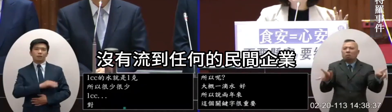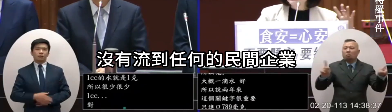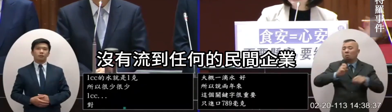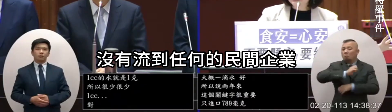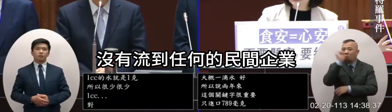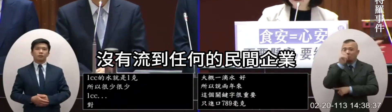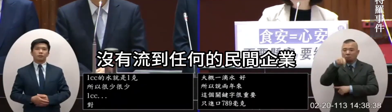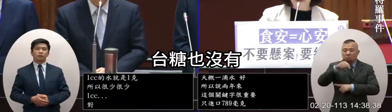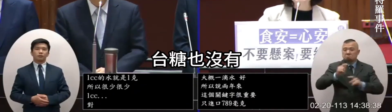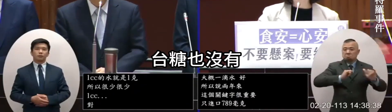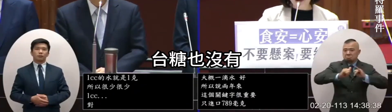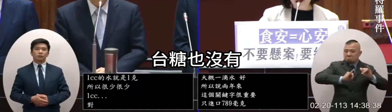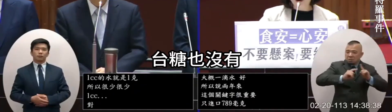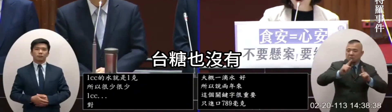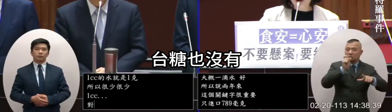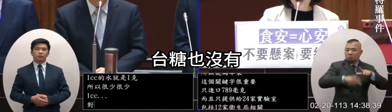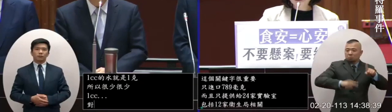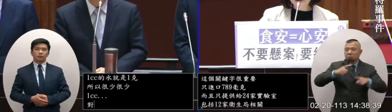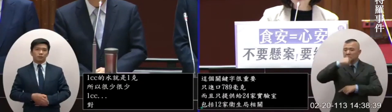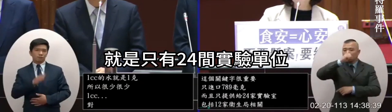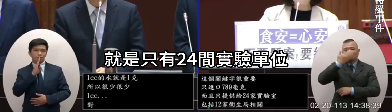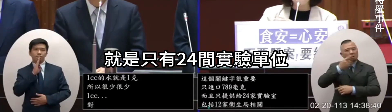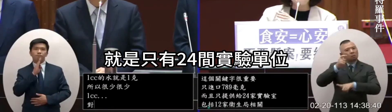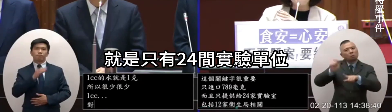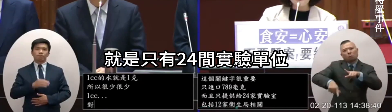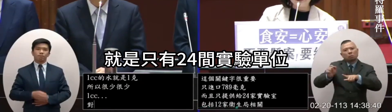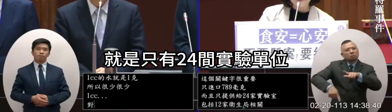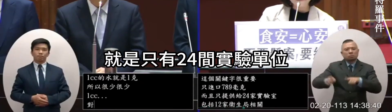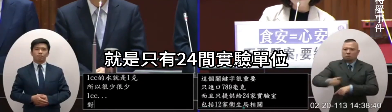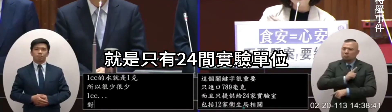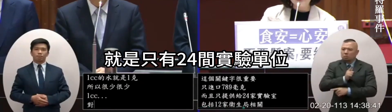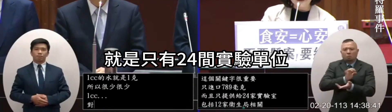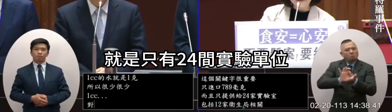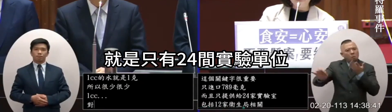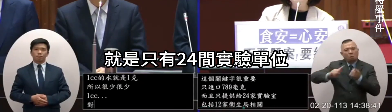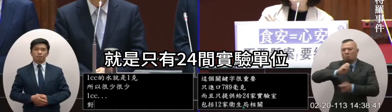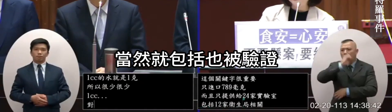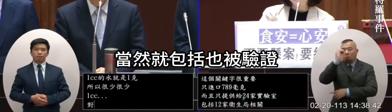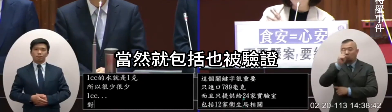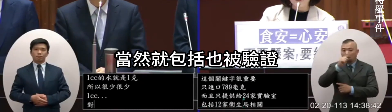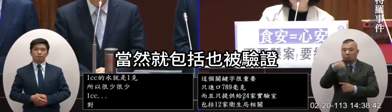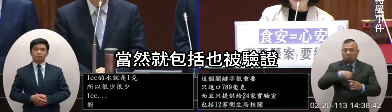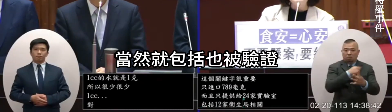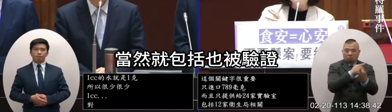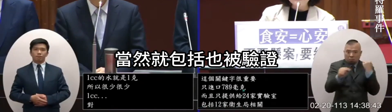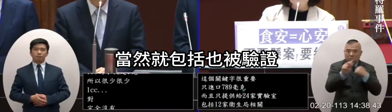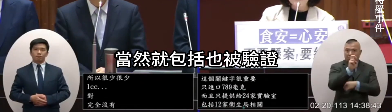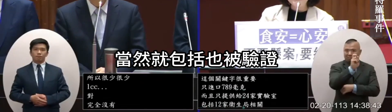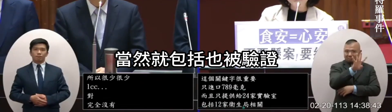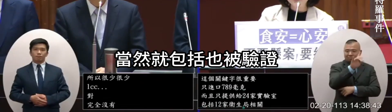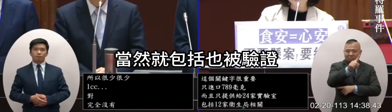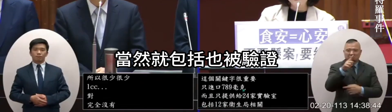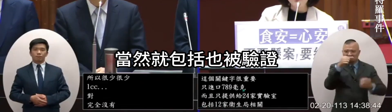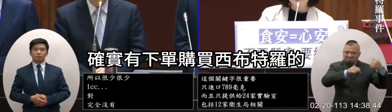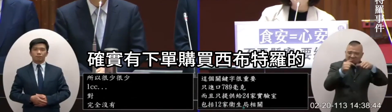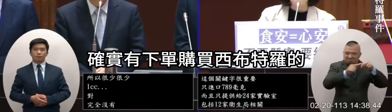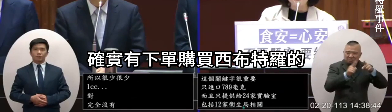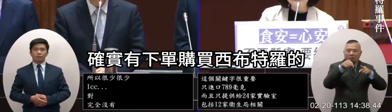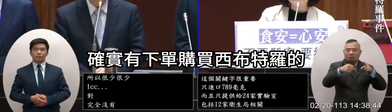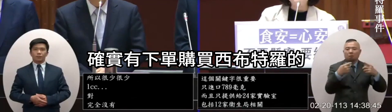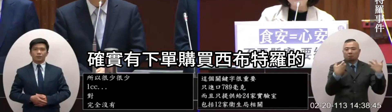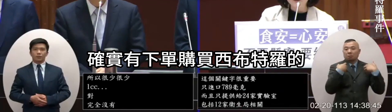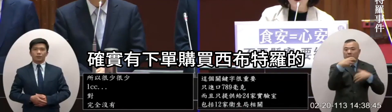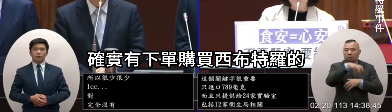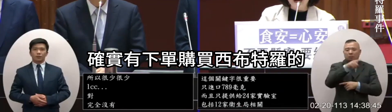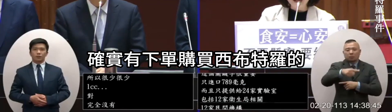的民间企业，台糖也没有， 是， 就是只有24间实验单位，当然就包括也被验证确实